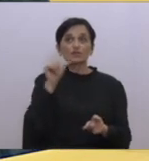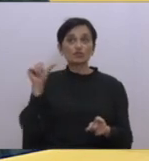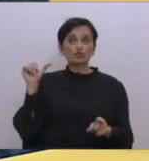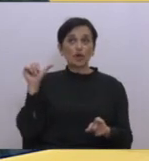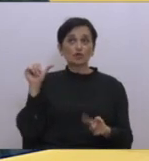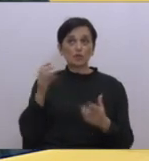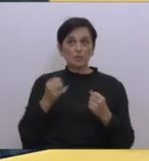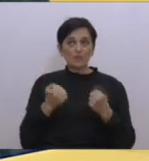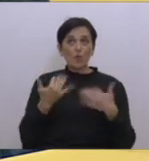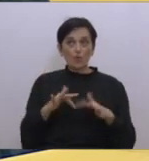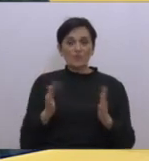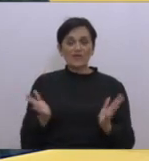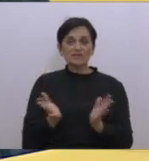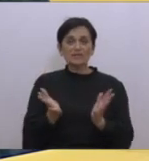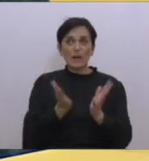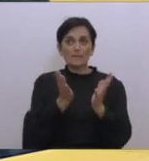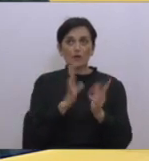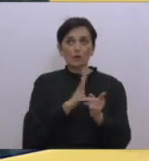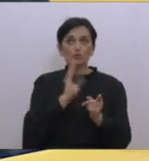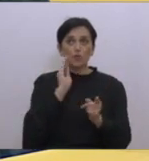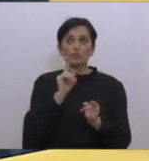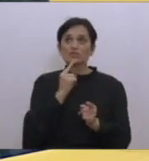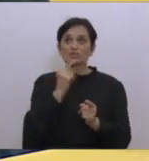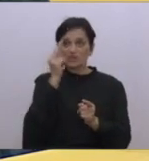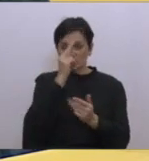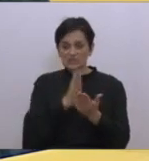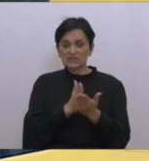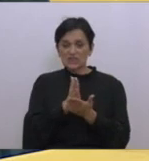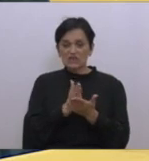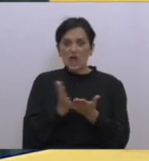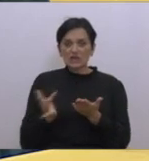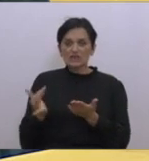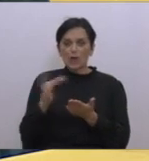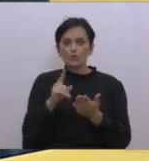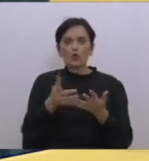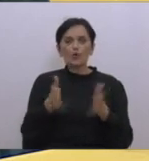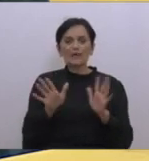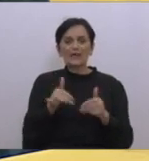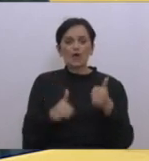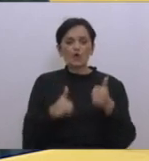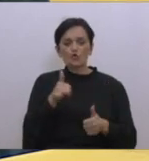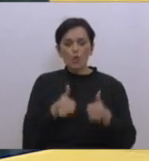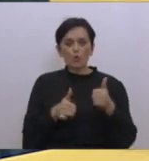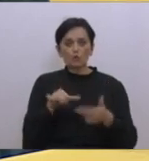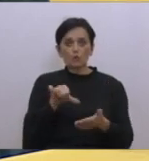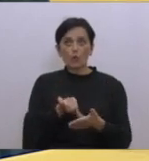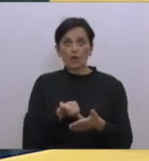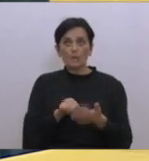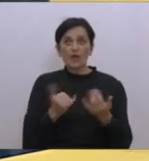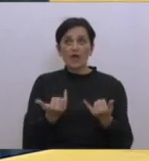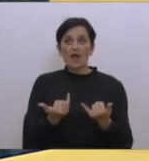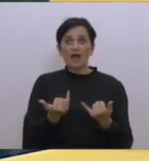უკვე წამახალისებელი იყო, როდესაც ჭირდა სტაჟის დაგროვება იმისთვის რომ ღია კონკურსებში მონაწილეობა მიეღოთ,